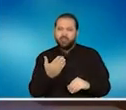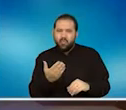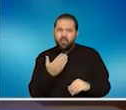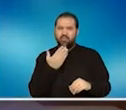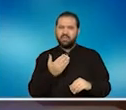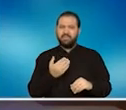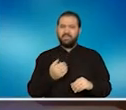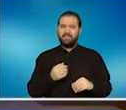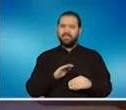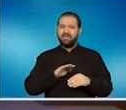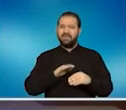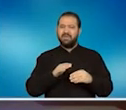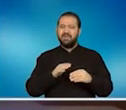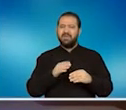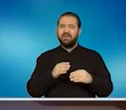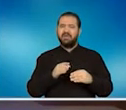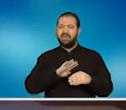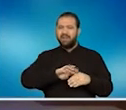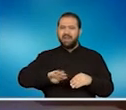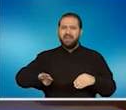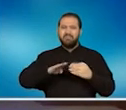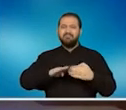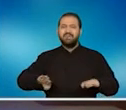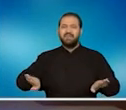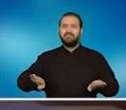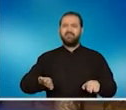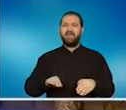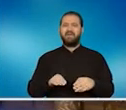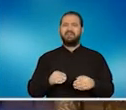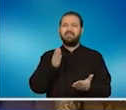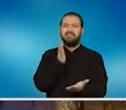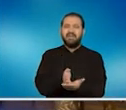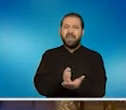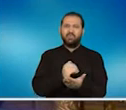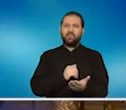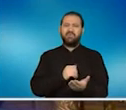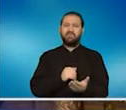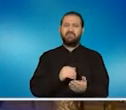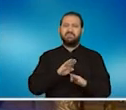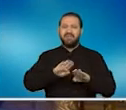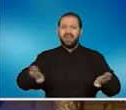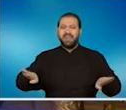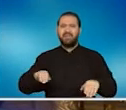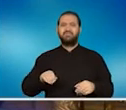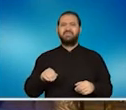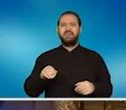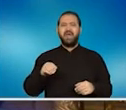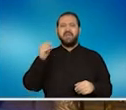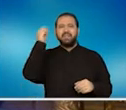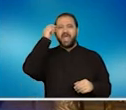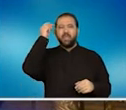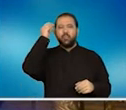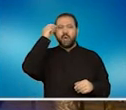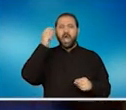durut lipsa de drepturi sociale, l-a durut lipsa de educație, l-a